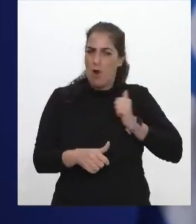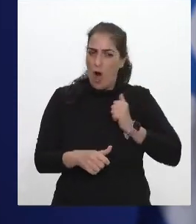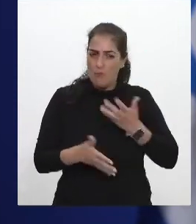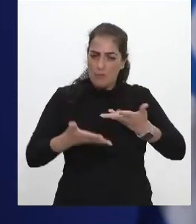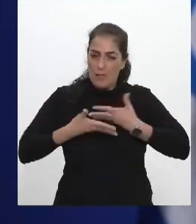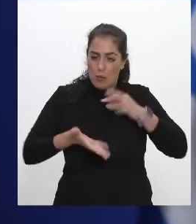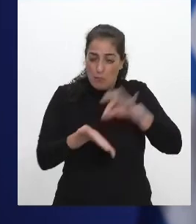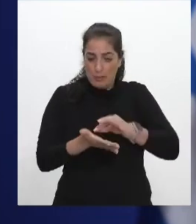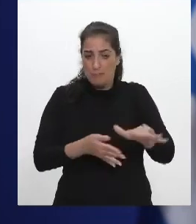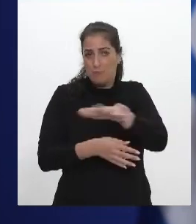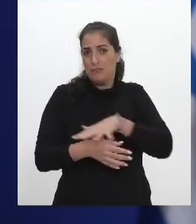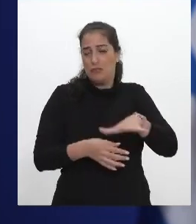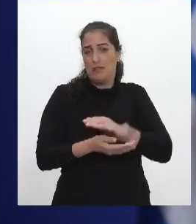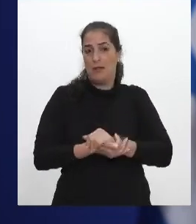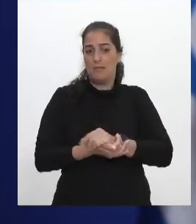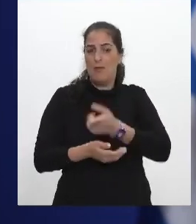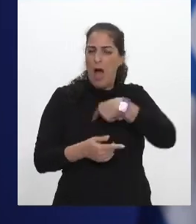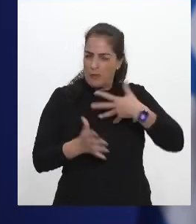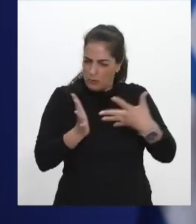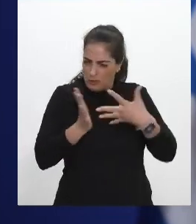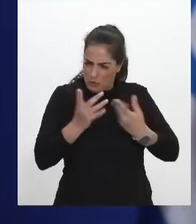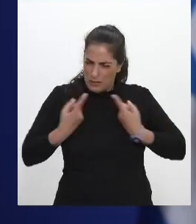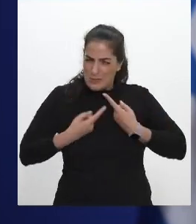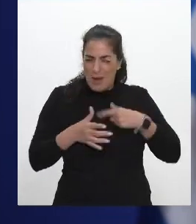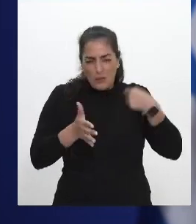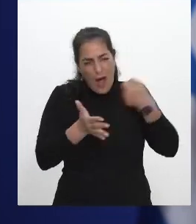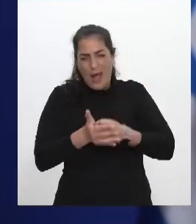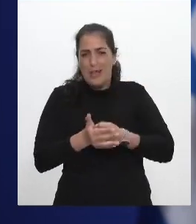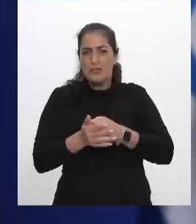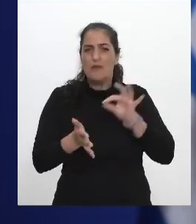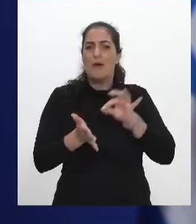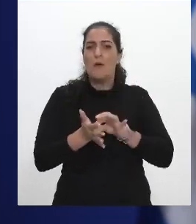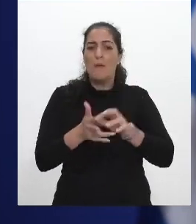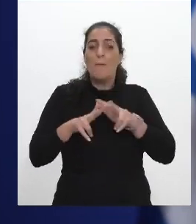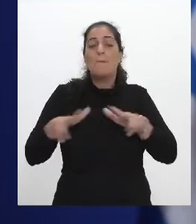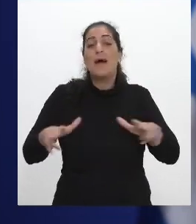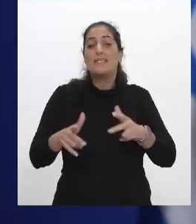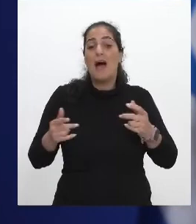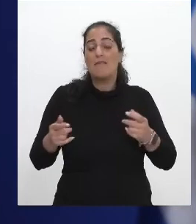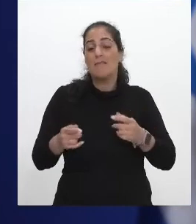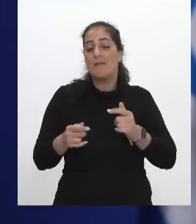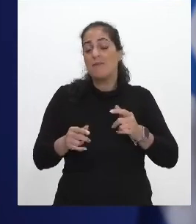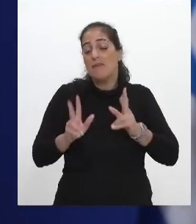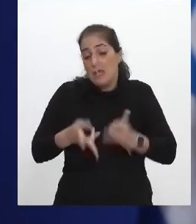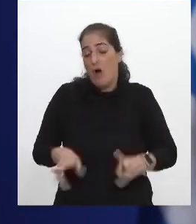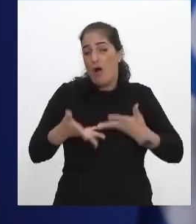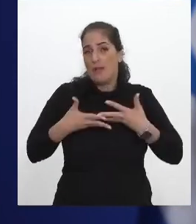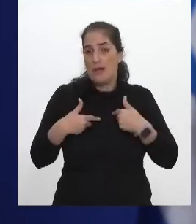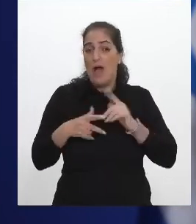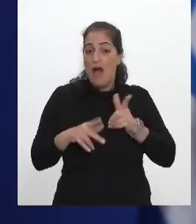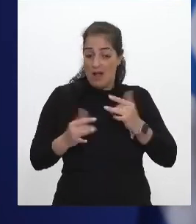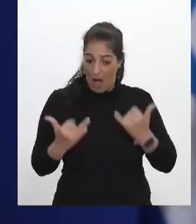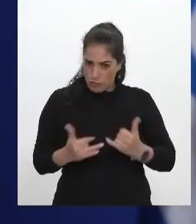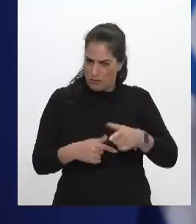בשטח אנחנו תחקר את עצמנו תום כאשר המצב המבצעי יאפשר זאת אך כעת אנחנו נמשיך